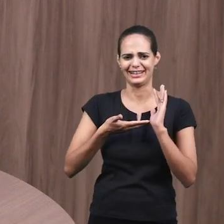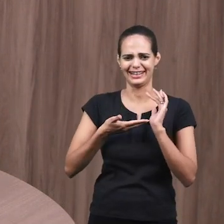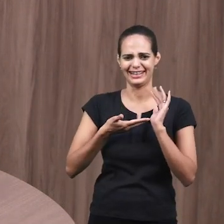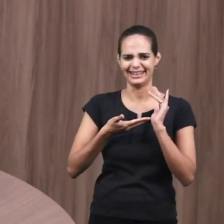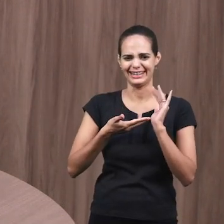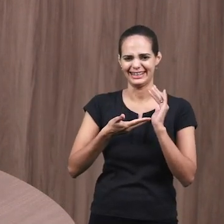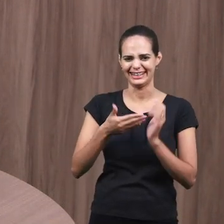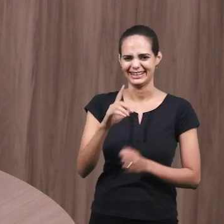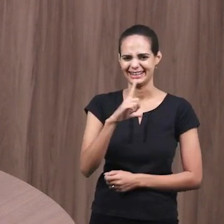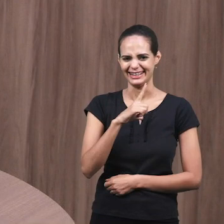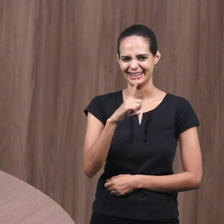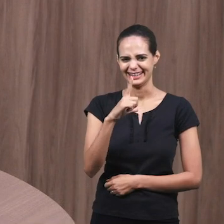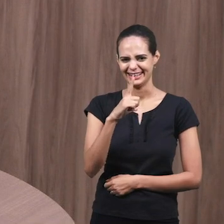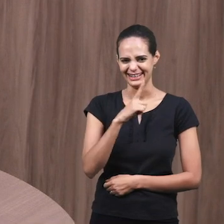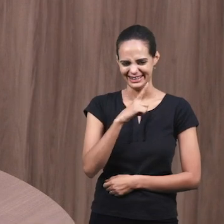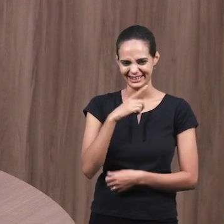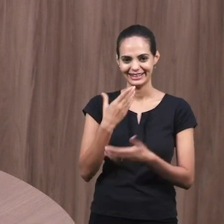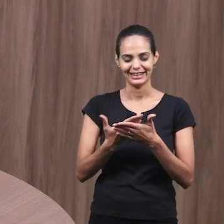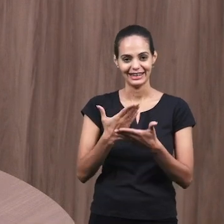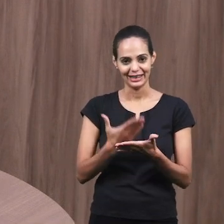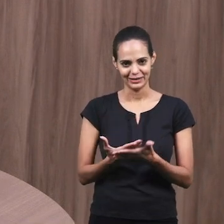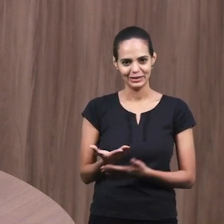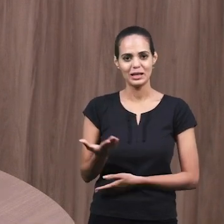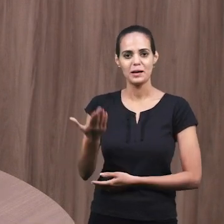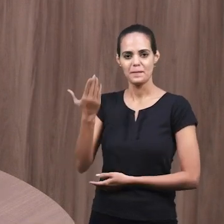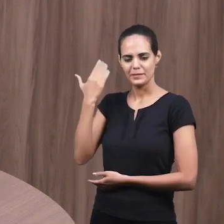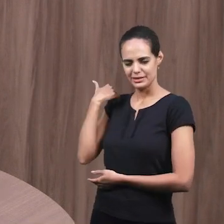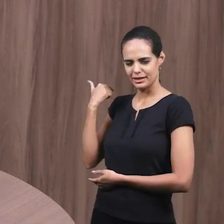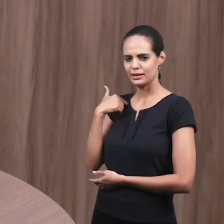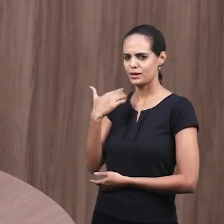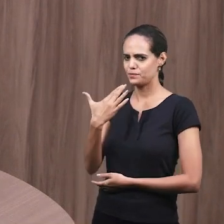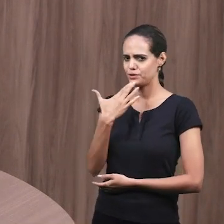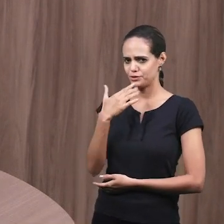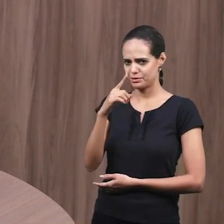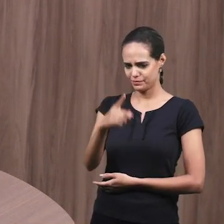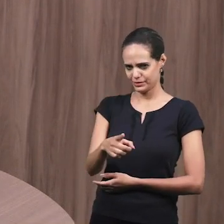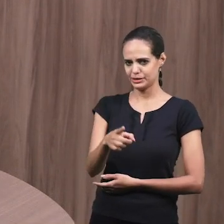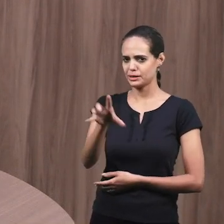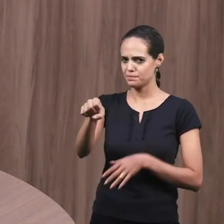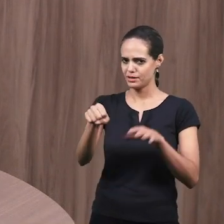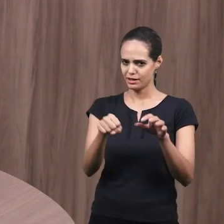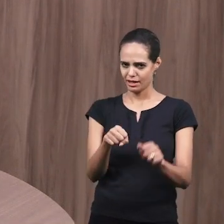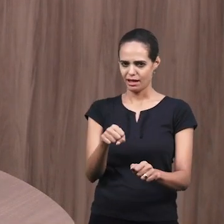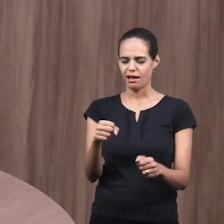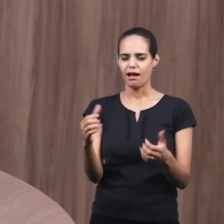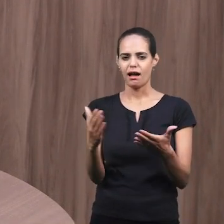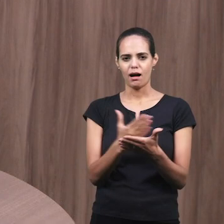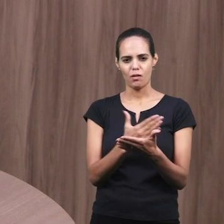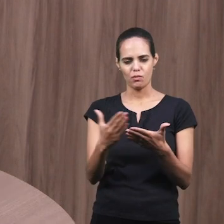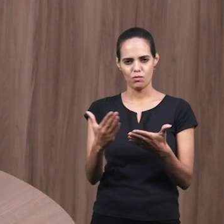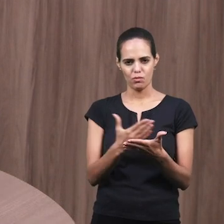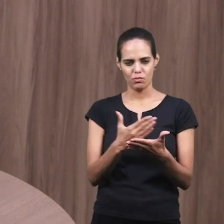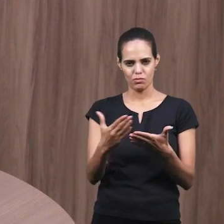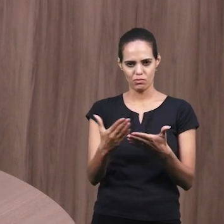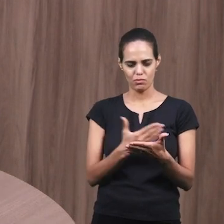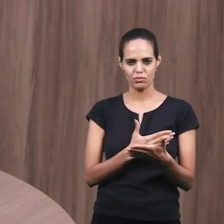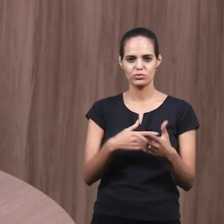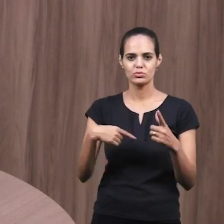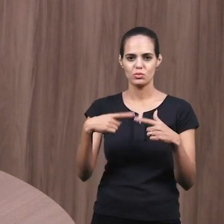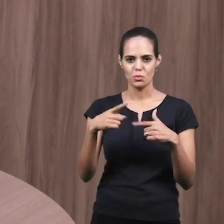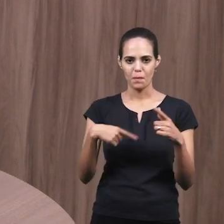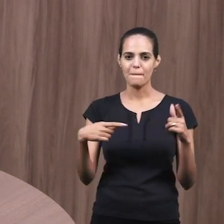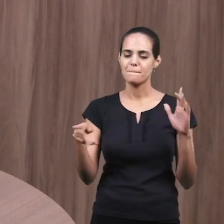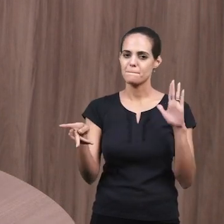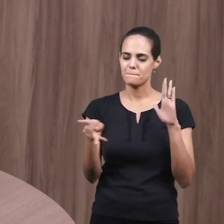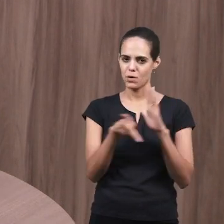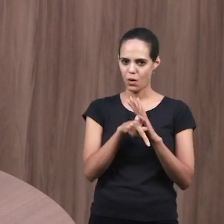dans l'étude précédente, je vous ai demandé de séparer quelques instruments de percussion. Mais avant, je vais vous